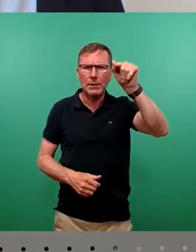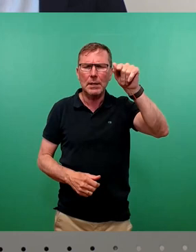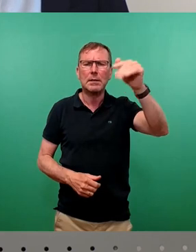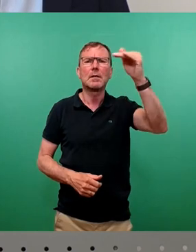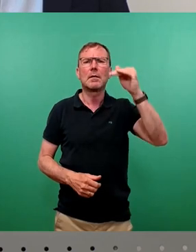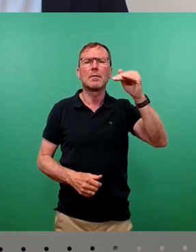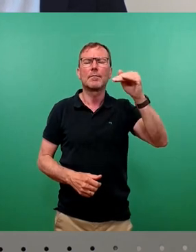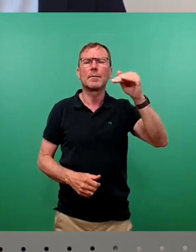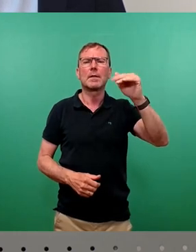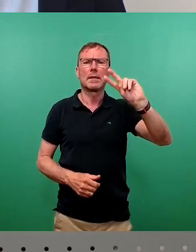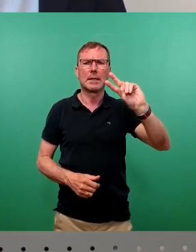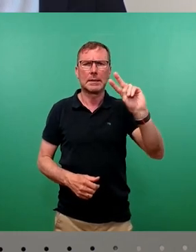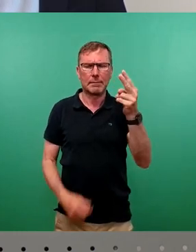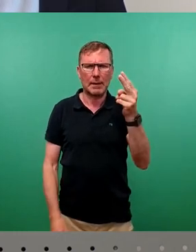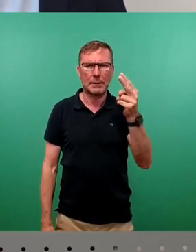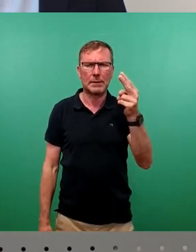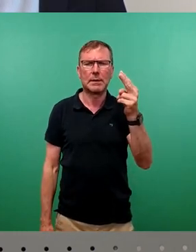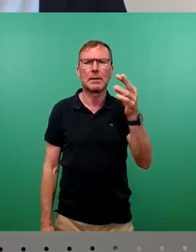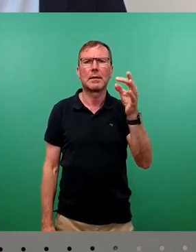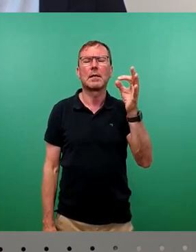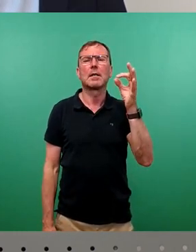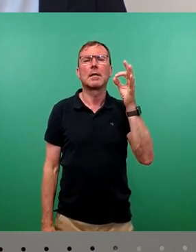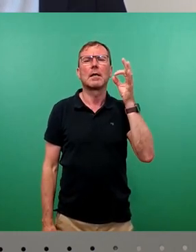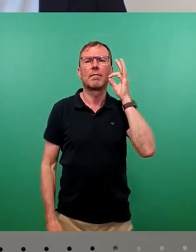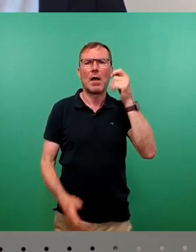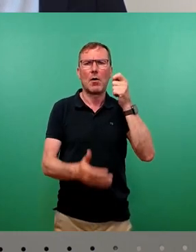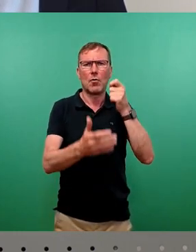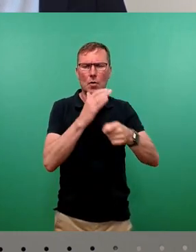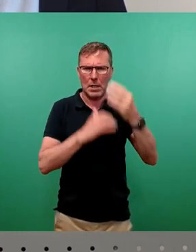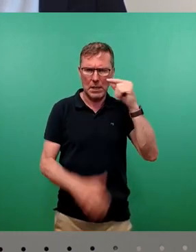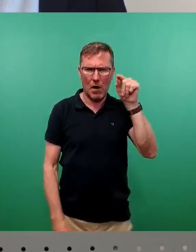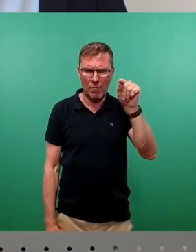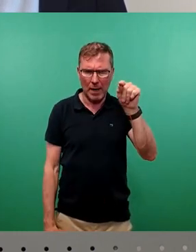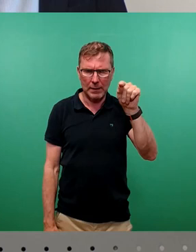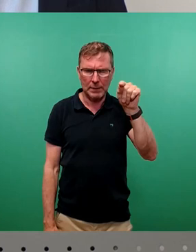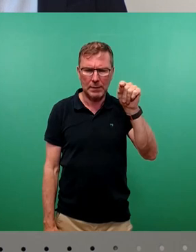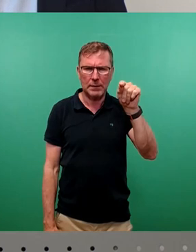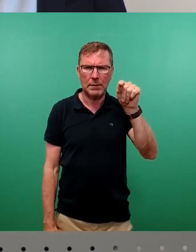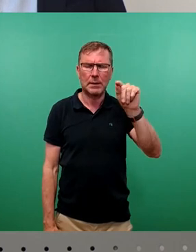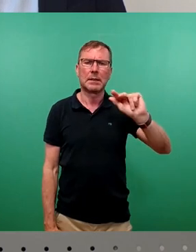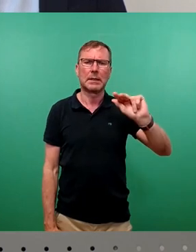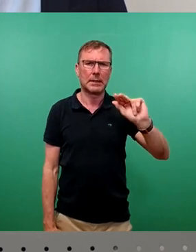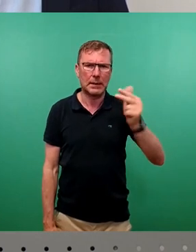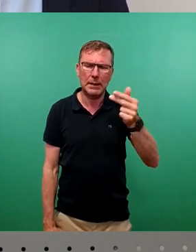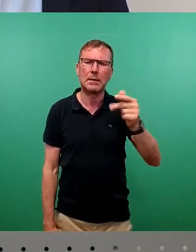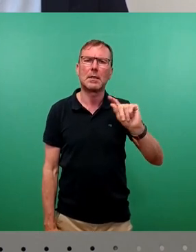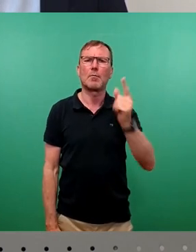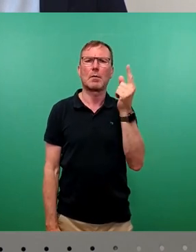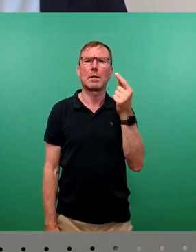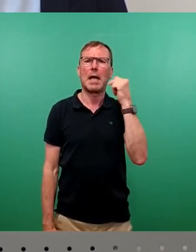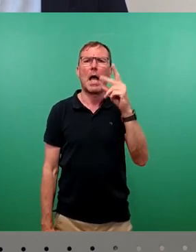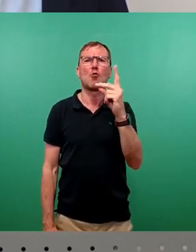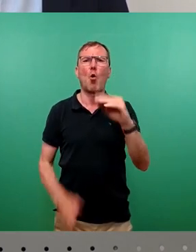als zweite Bürgermeisterin Frau Dr. Kaufmann und als dritten Bürgermeister dann Herrn Donhaus,